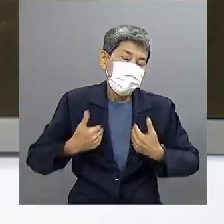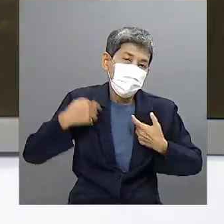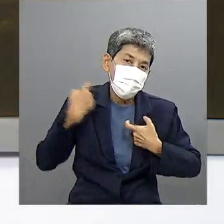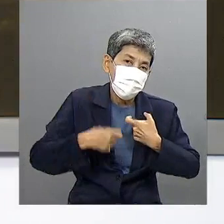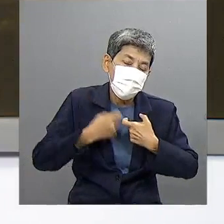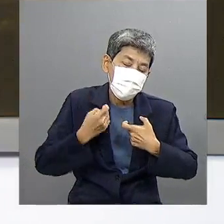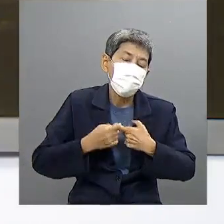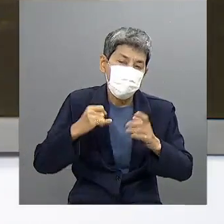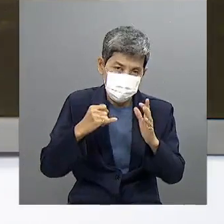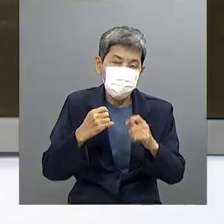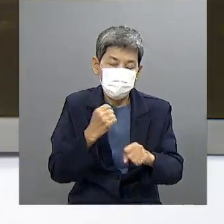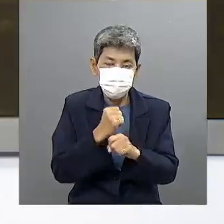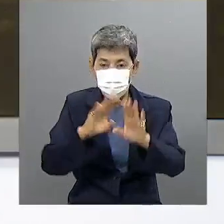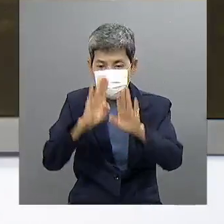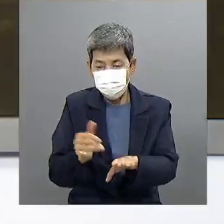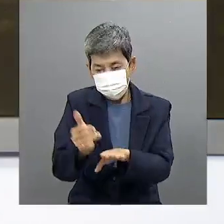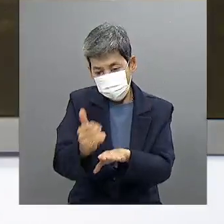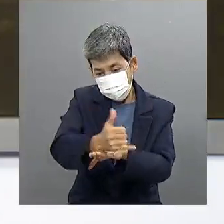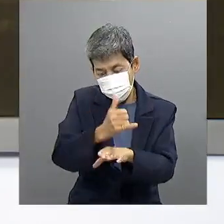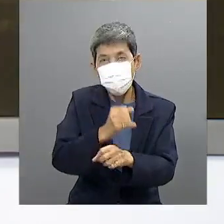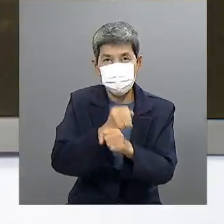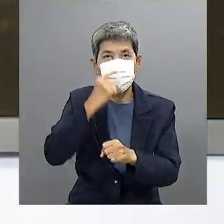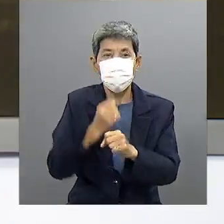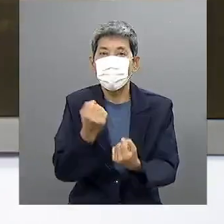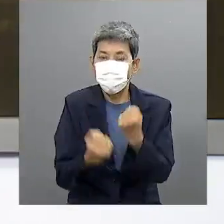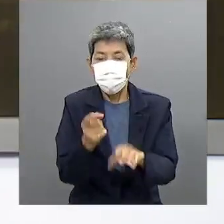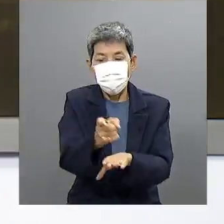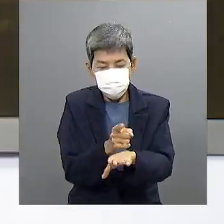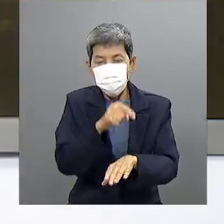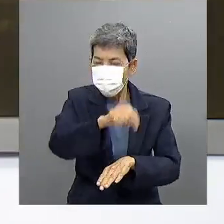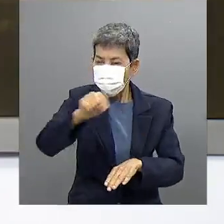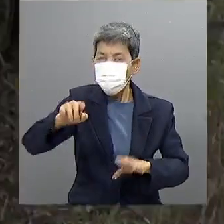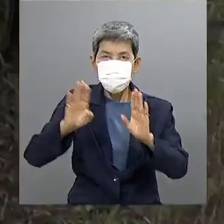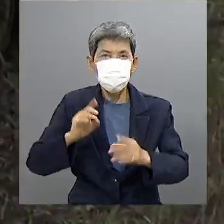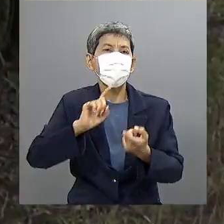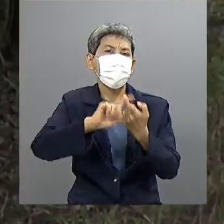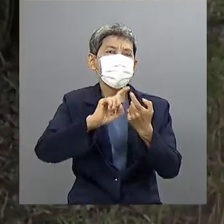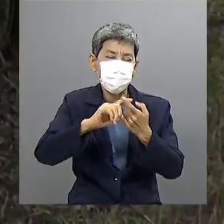การออกแบบลักษณะนี้ยังใช้ในยานยนต์หุ้มเกราะอีกหลายรุ่นของรัสเซียอีกด้วยค่ะ